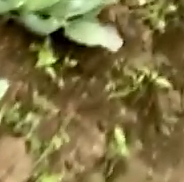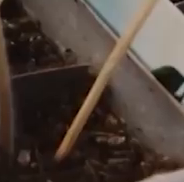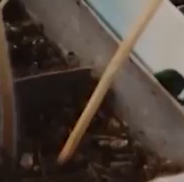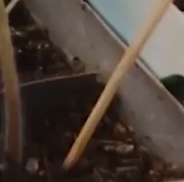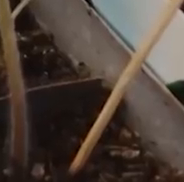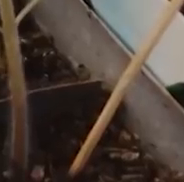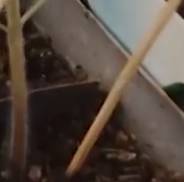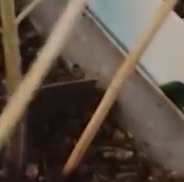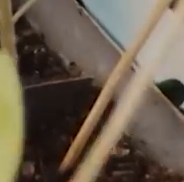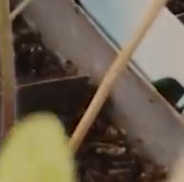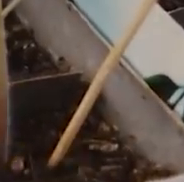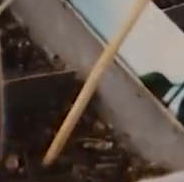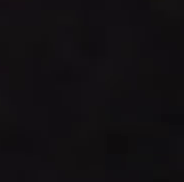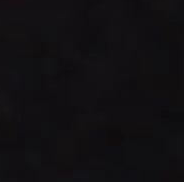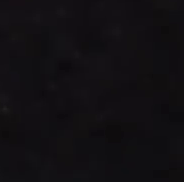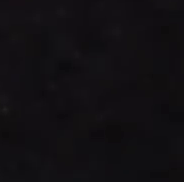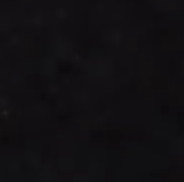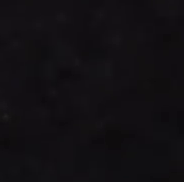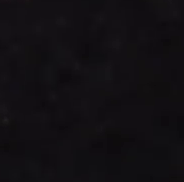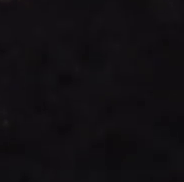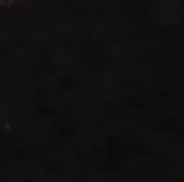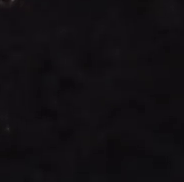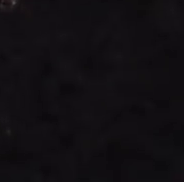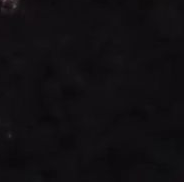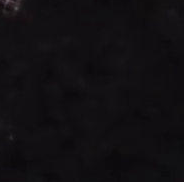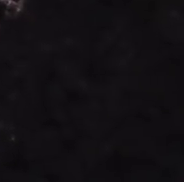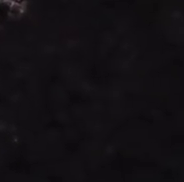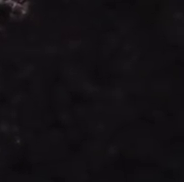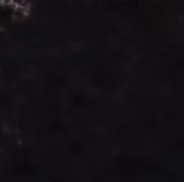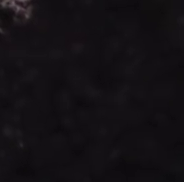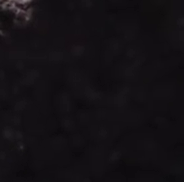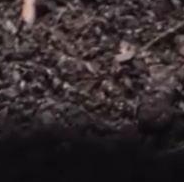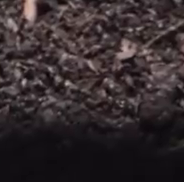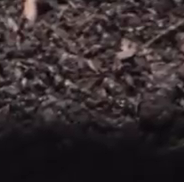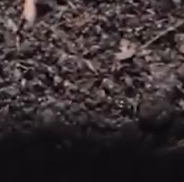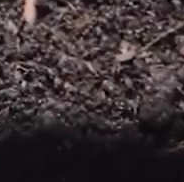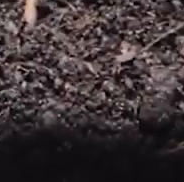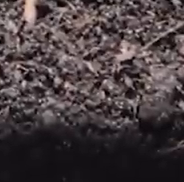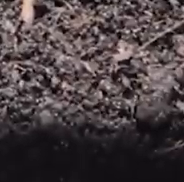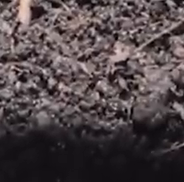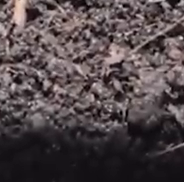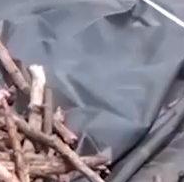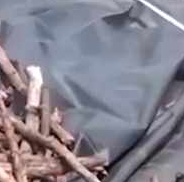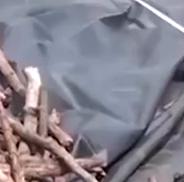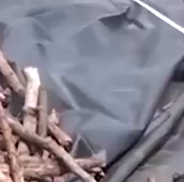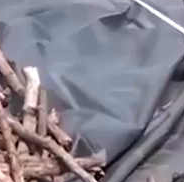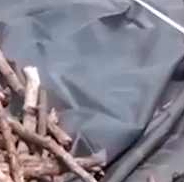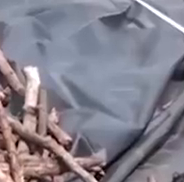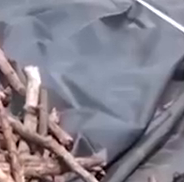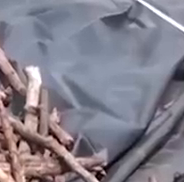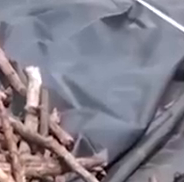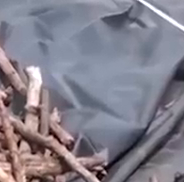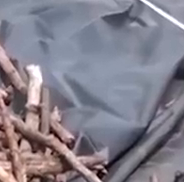ඉඩ කඩ ඇති සෑම තැනකම වවමු. සුළුවෙන් හෝ ආහාර භෝග වගා කරන්න, කසළු ප්‍රතිචක්‍රීකරණය ආරම්භ